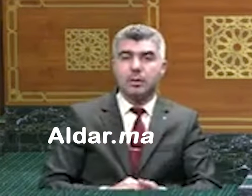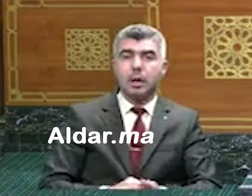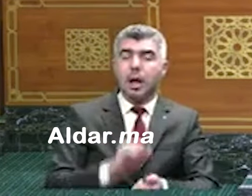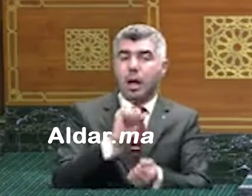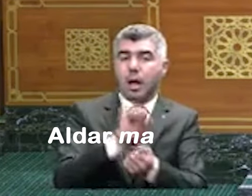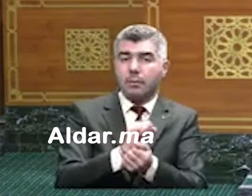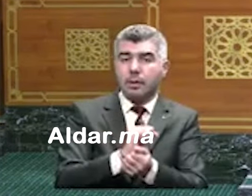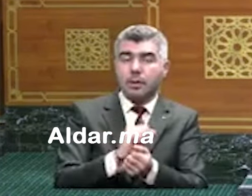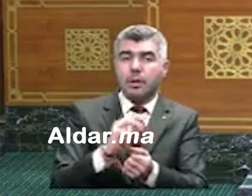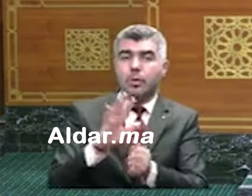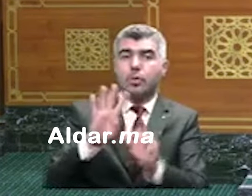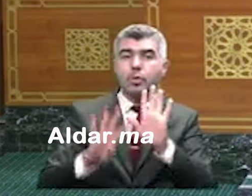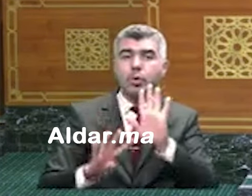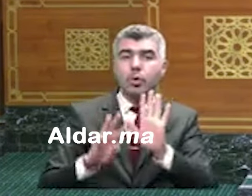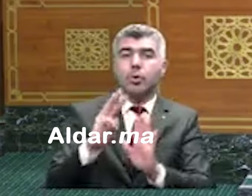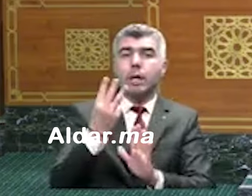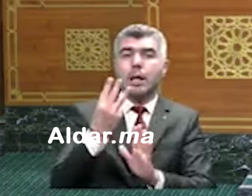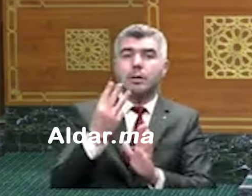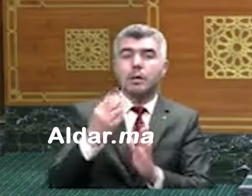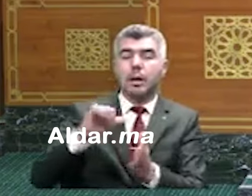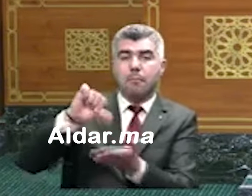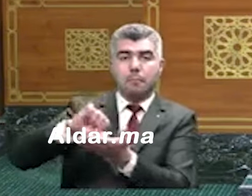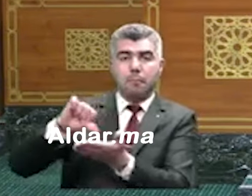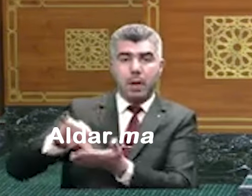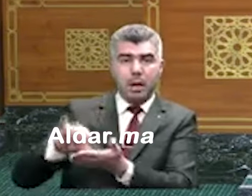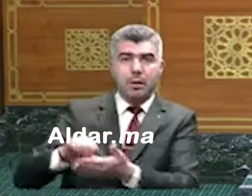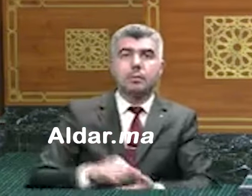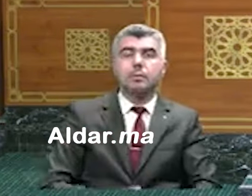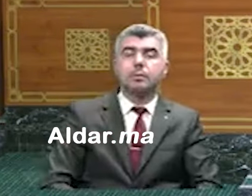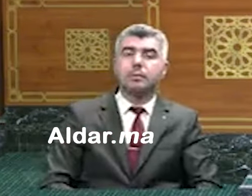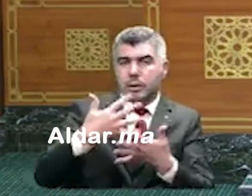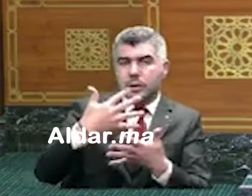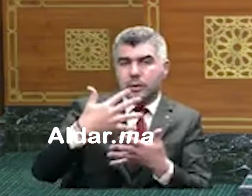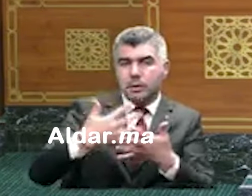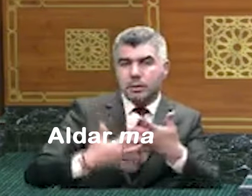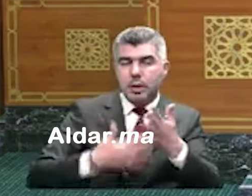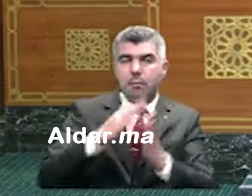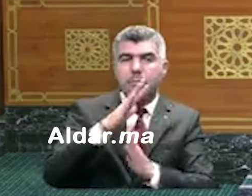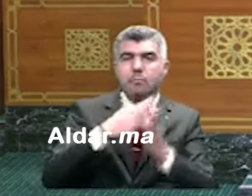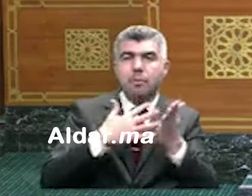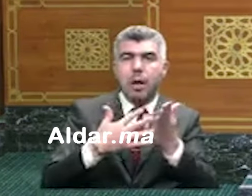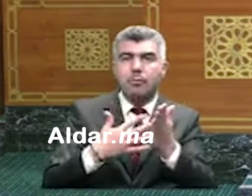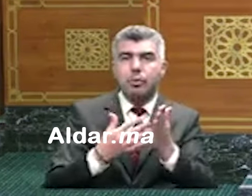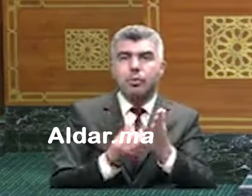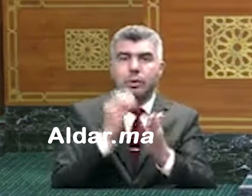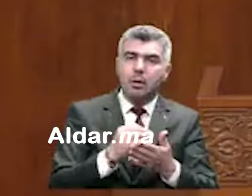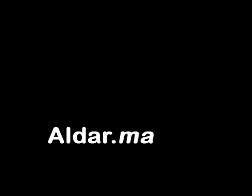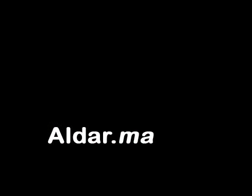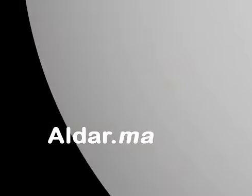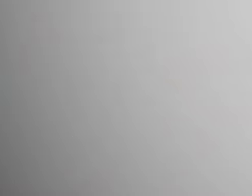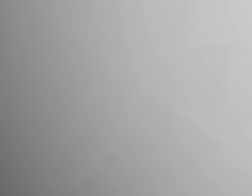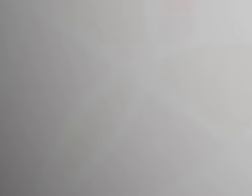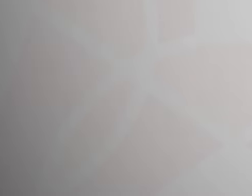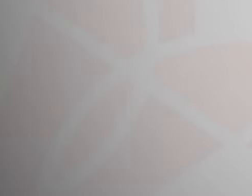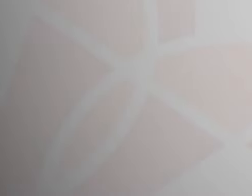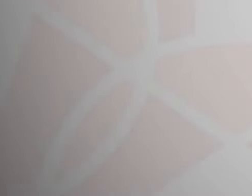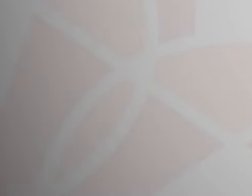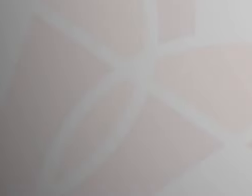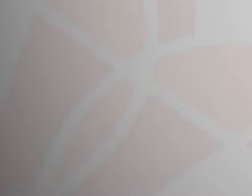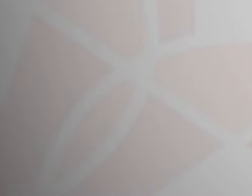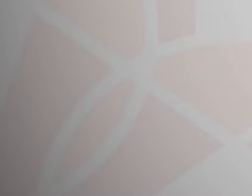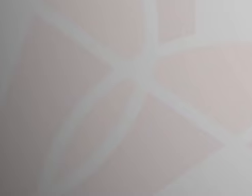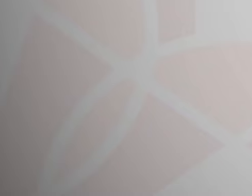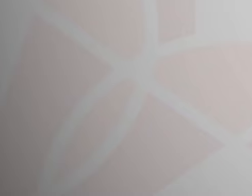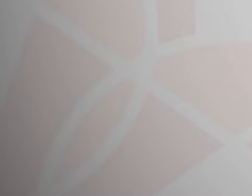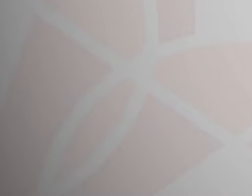مستوى 39 مركزا بيداغوجيا مستجده فيم وفي تفاعلهم مع القوانين قبل ما تخرجوا